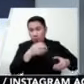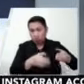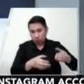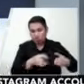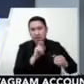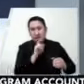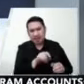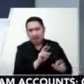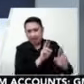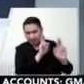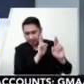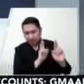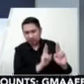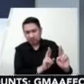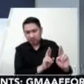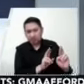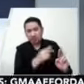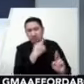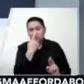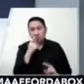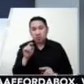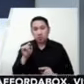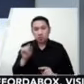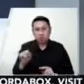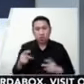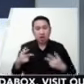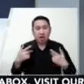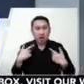na siya ay nahatulan ng